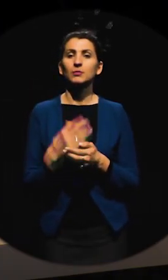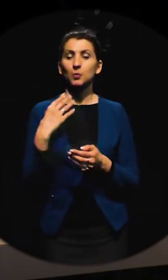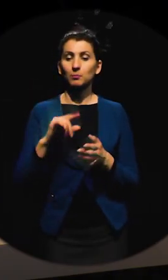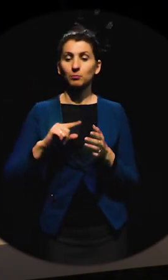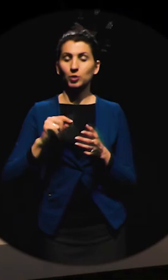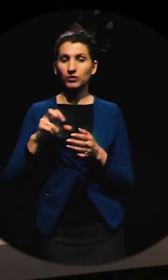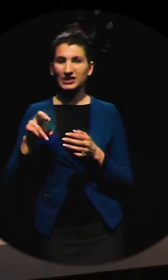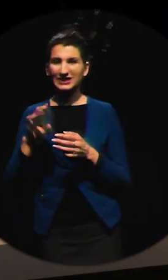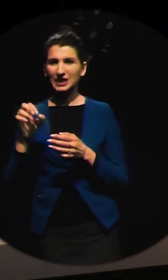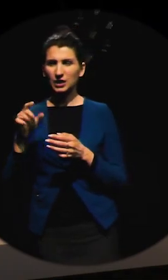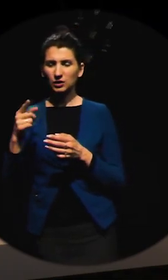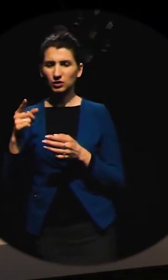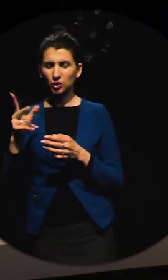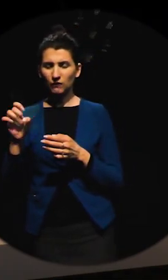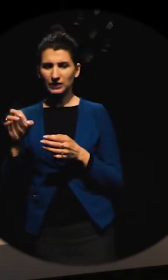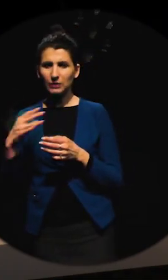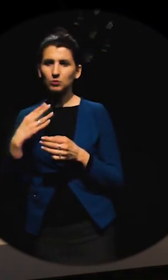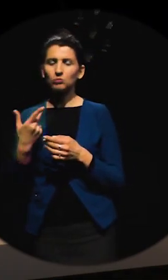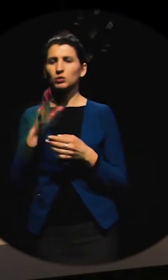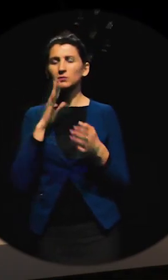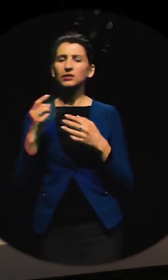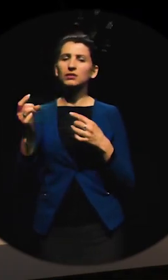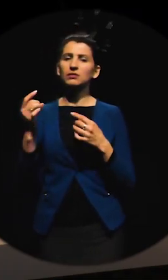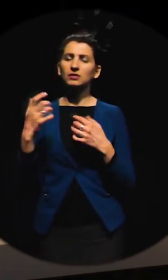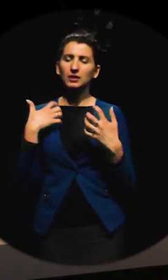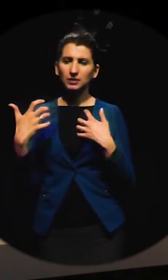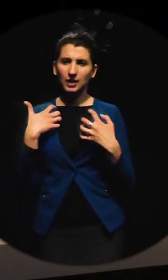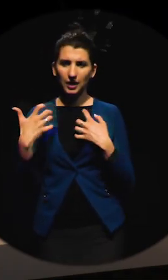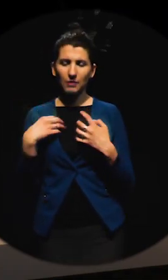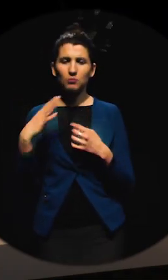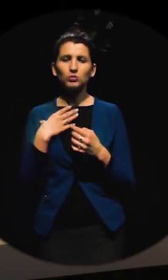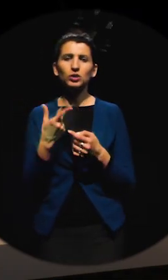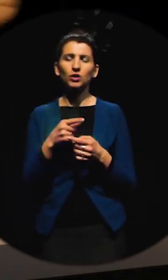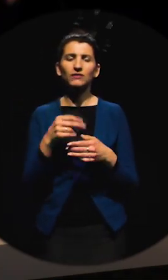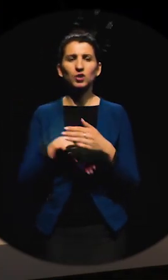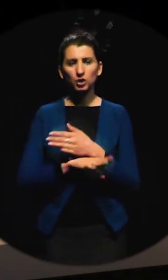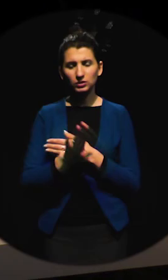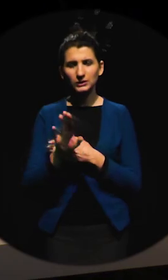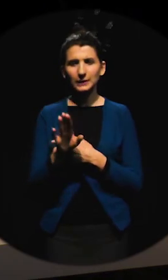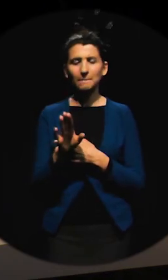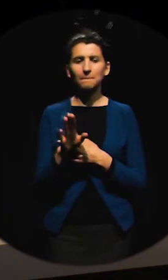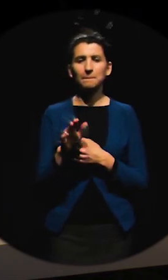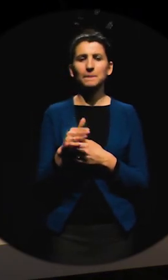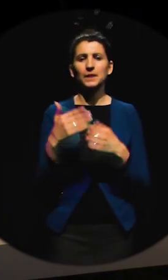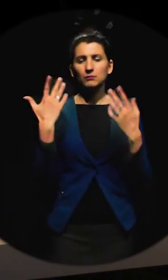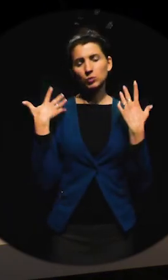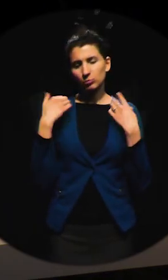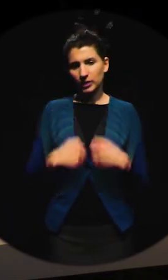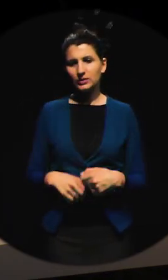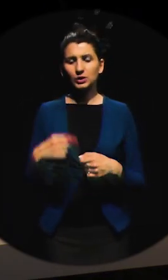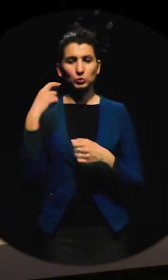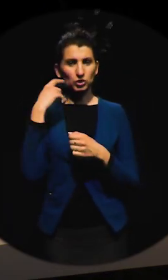Piotr Sagowski odgrywający Wieczne Dziecko, czyli chodzi mi o tą scenę, kiedy Piotr wychodzi w kostiumie z pluszaków.